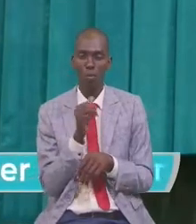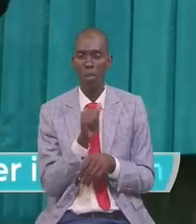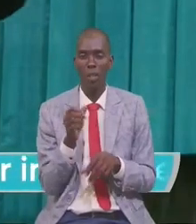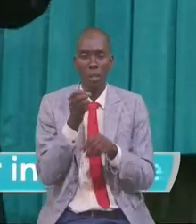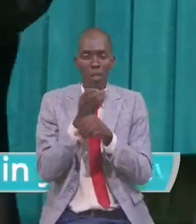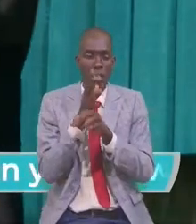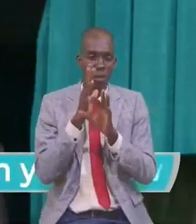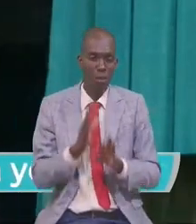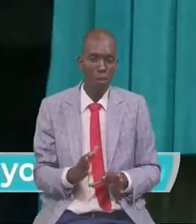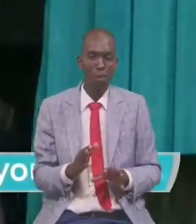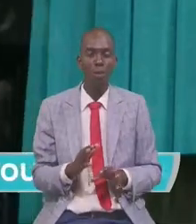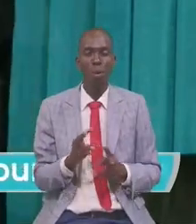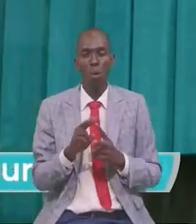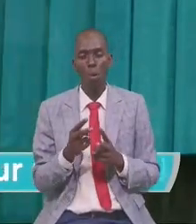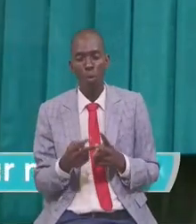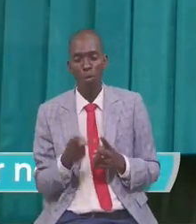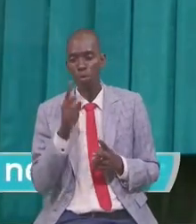Maintenant, pour nous autres qui